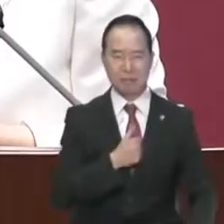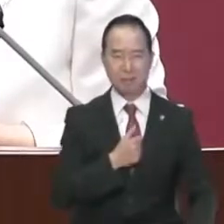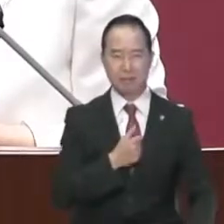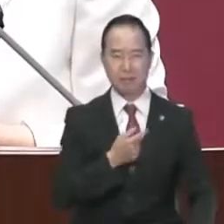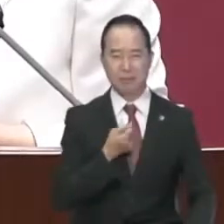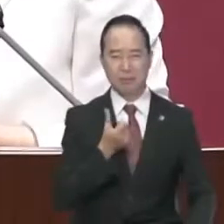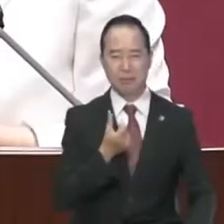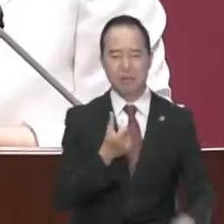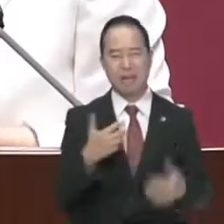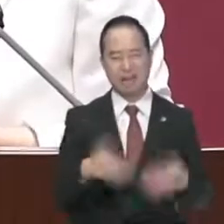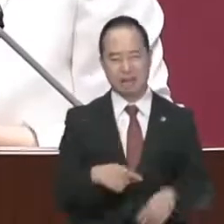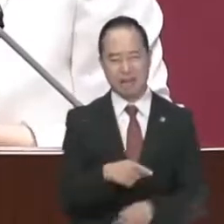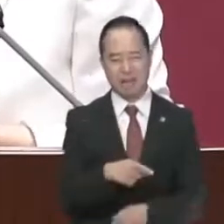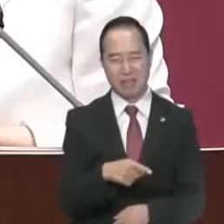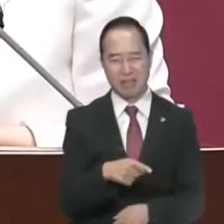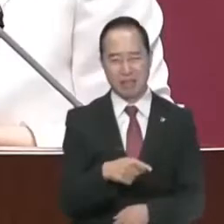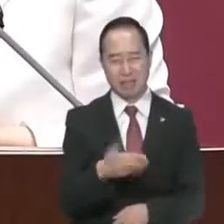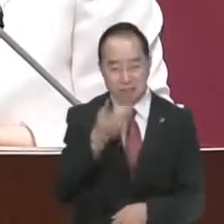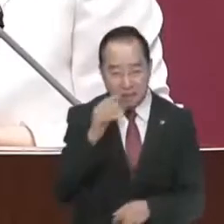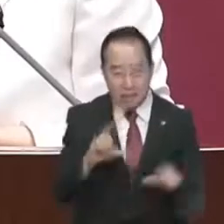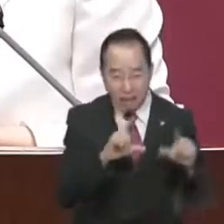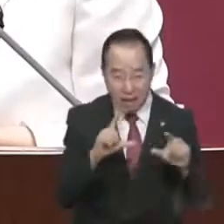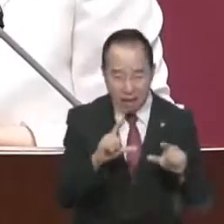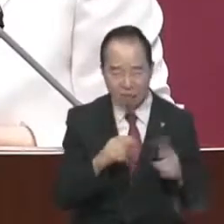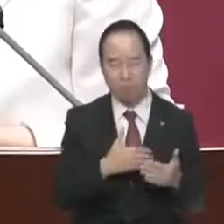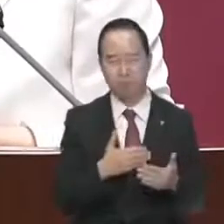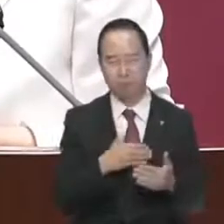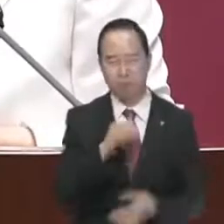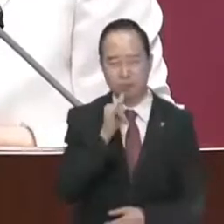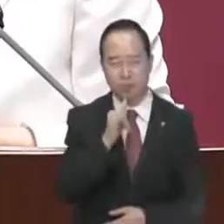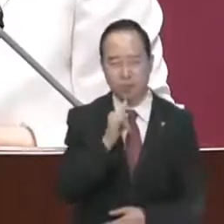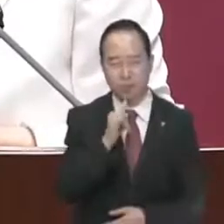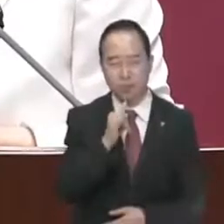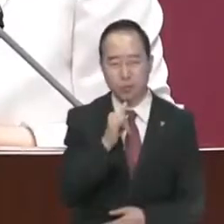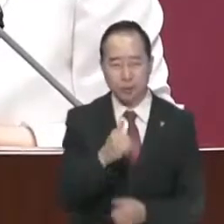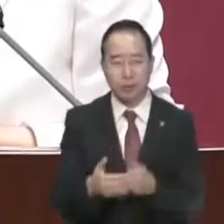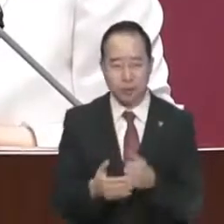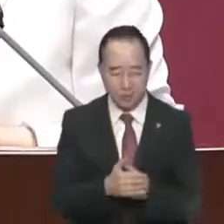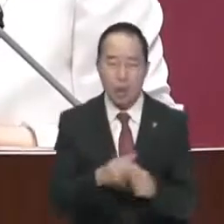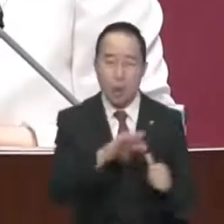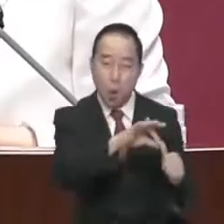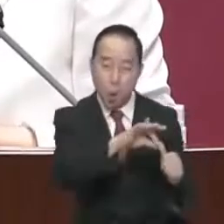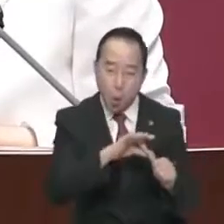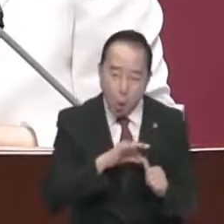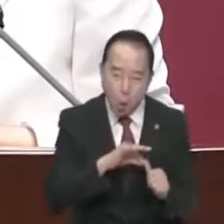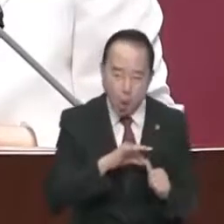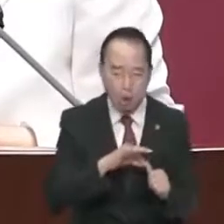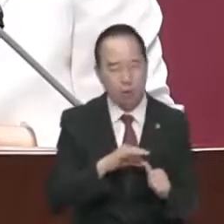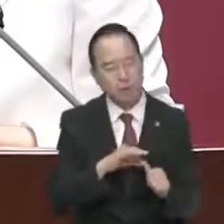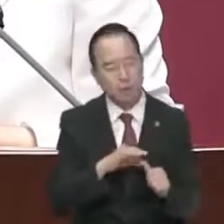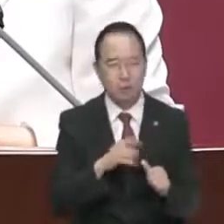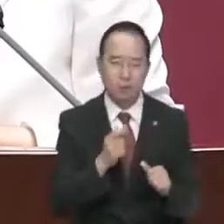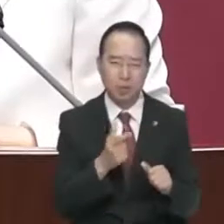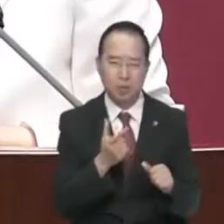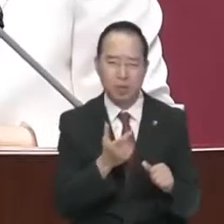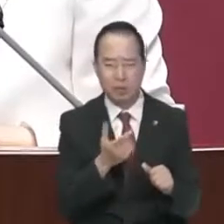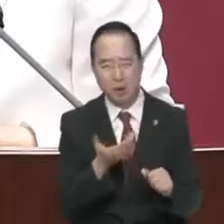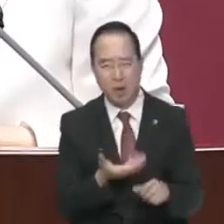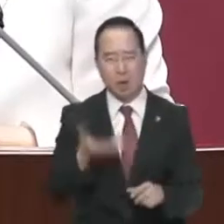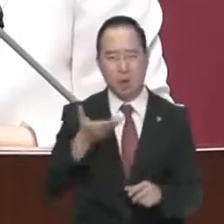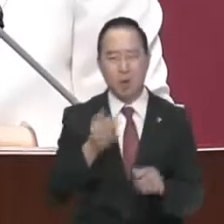또 생활도 좀 불안할 수도 있고 해서 이 고용의 질을 좀 높이는 노력이 필요하다.